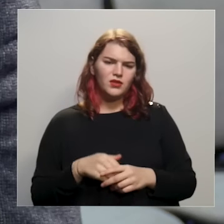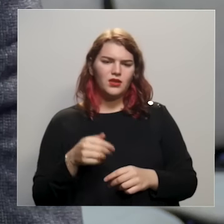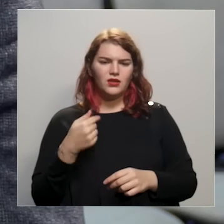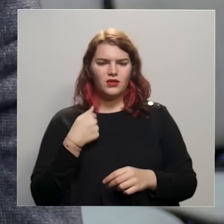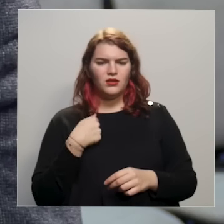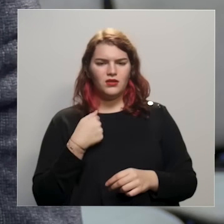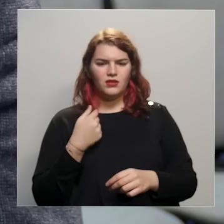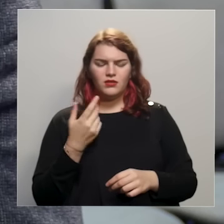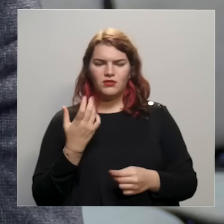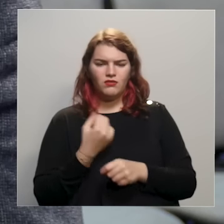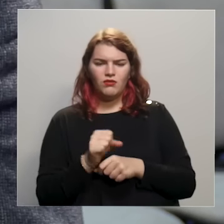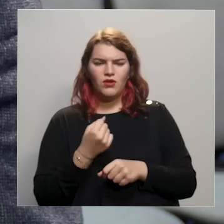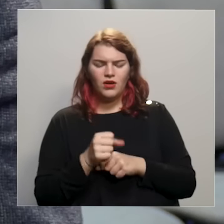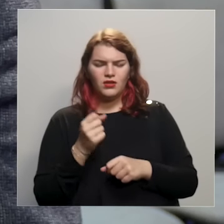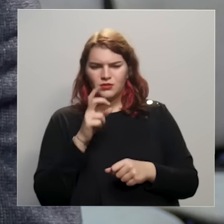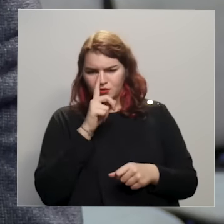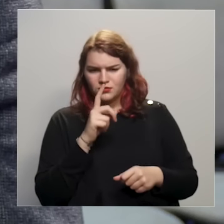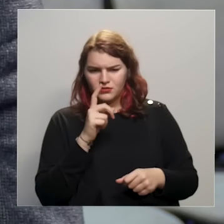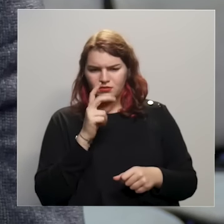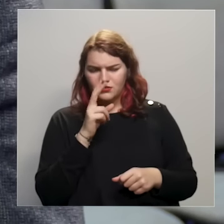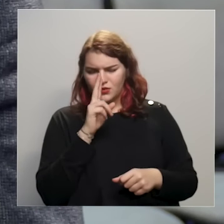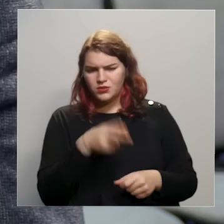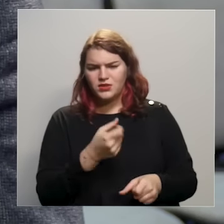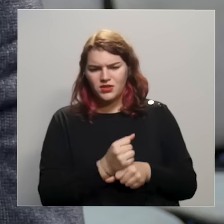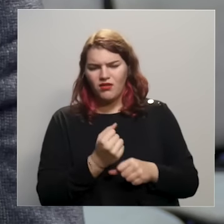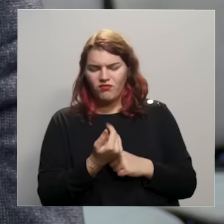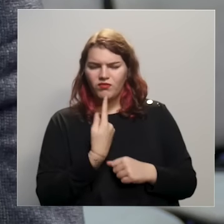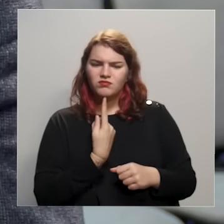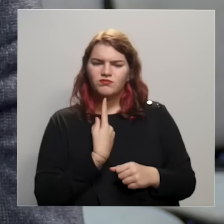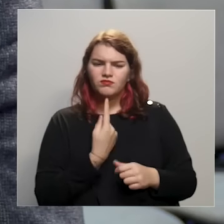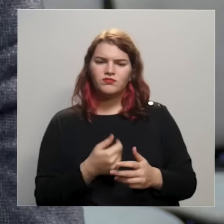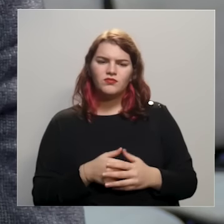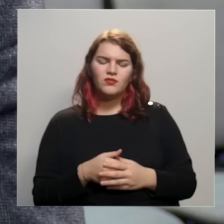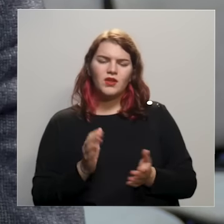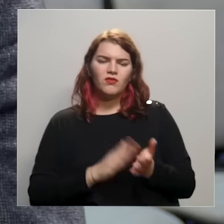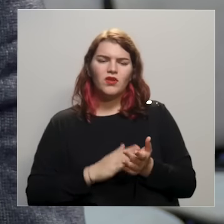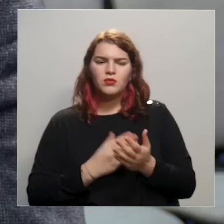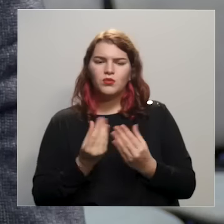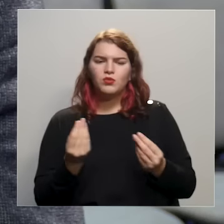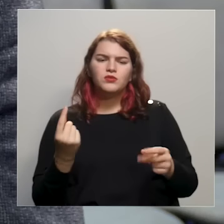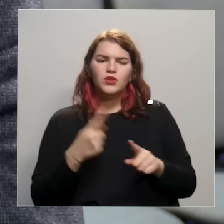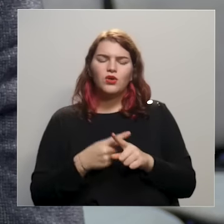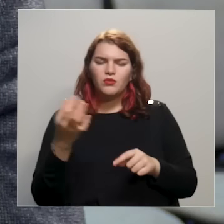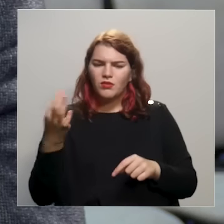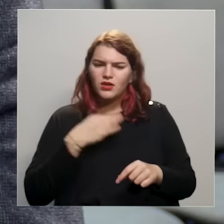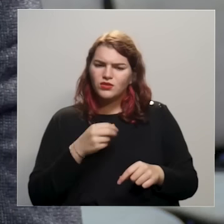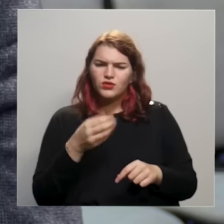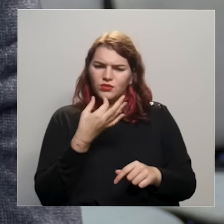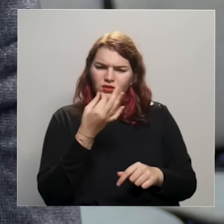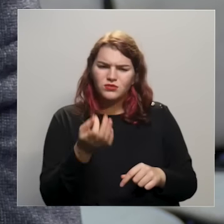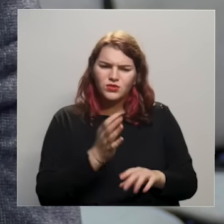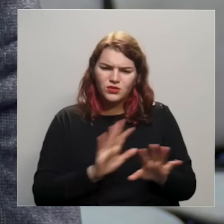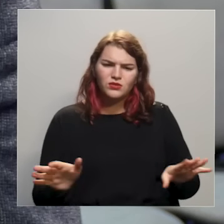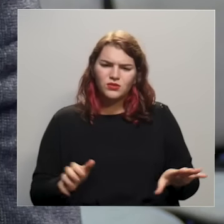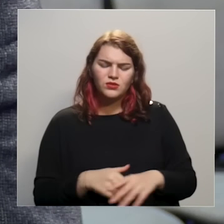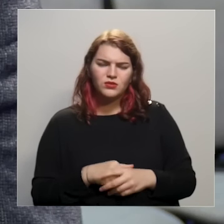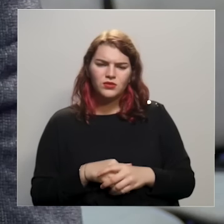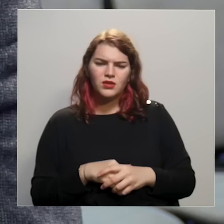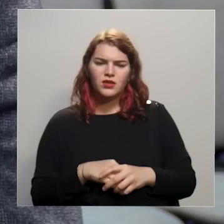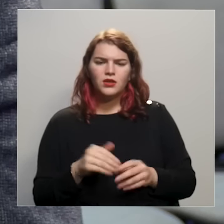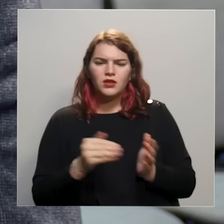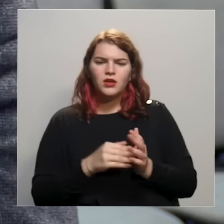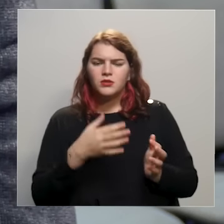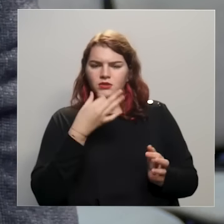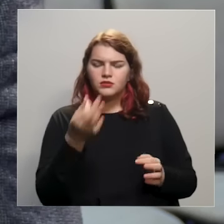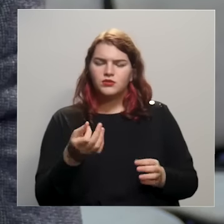un gest foarte urât. Bine, i-am spus de atâtea ori, dar nu mai spune lucrul ăsta. Nu, trebuie să spun. Eu îl